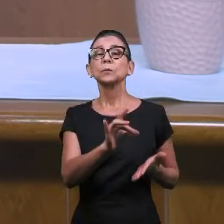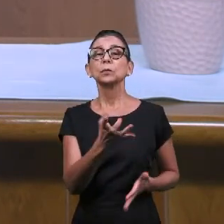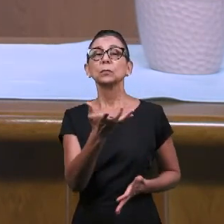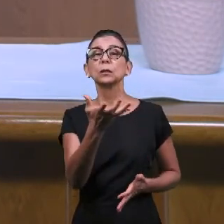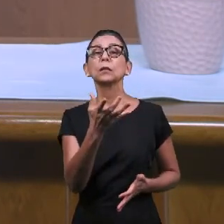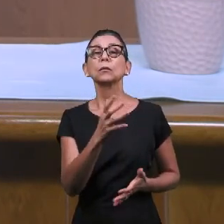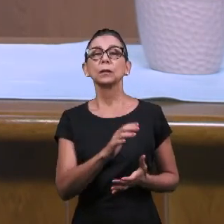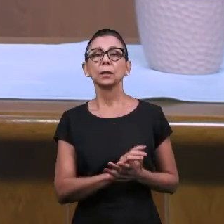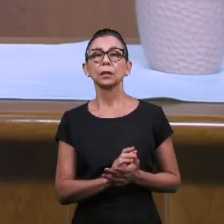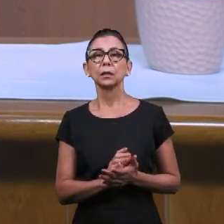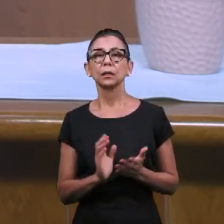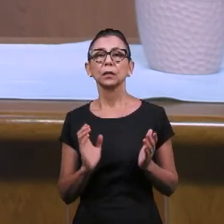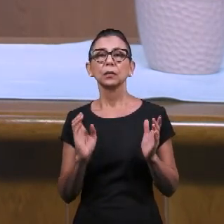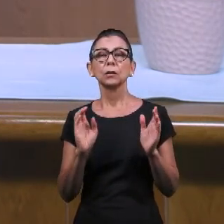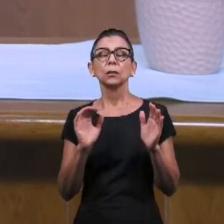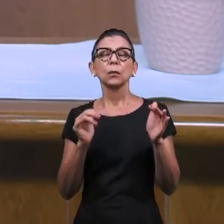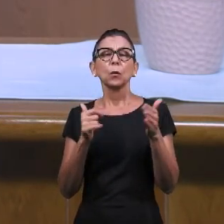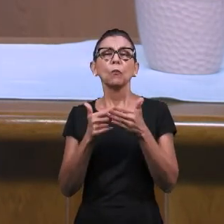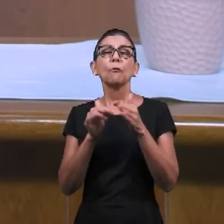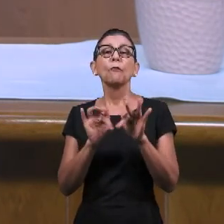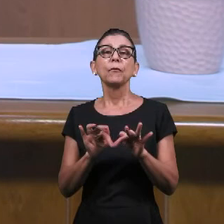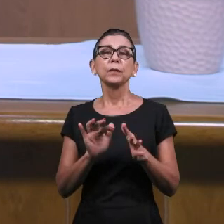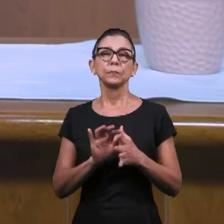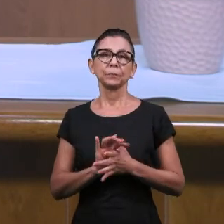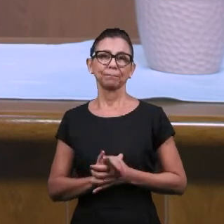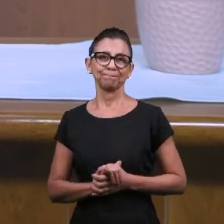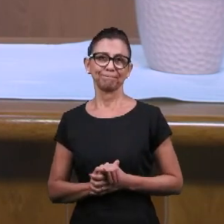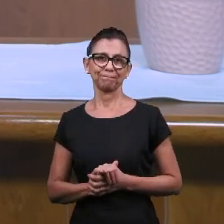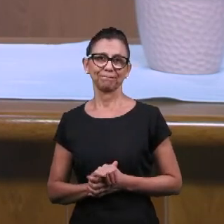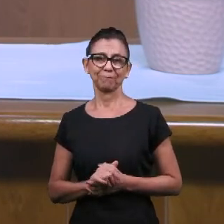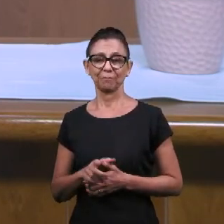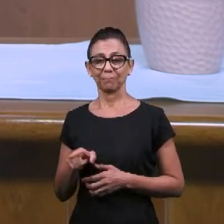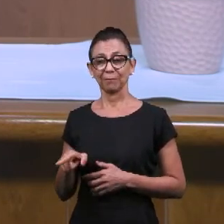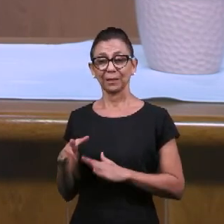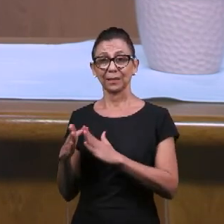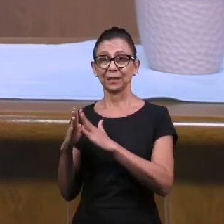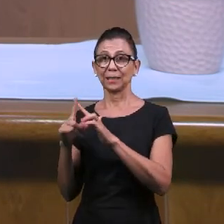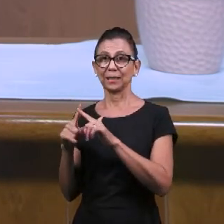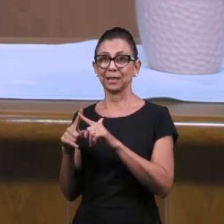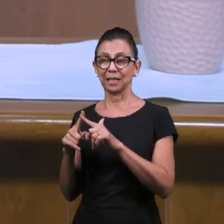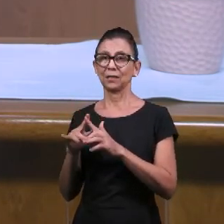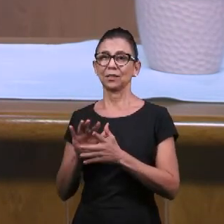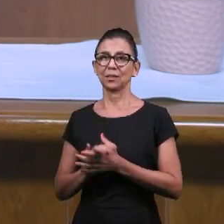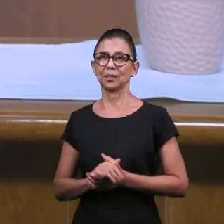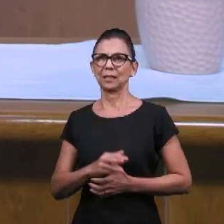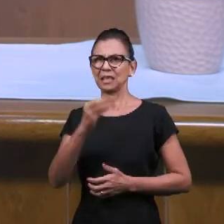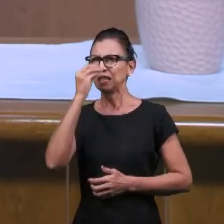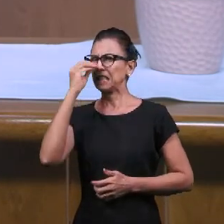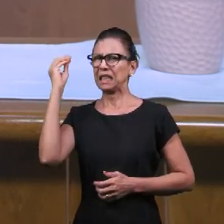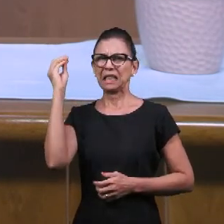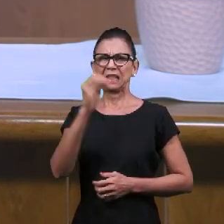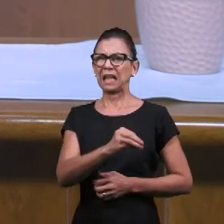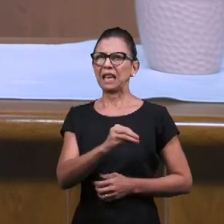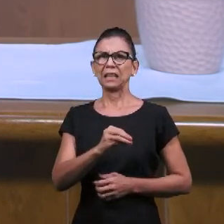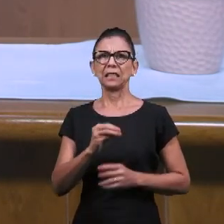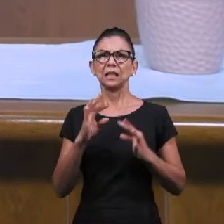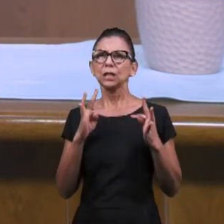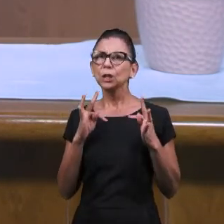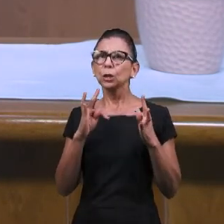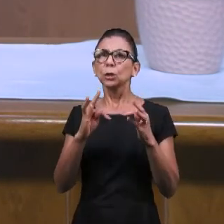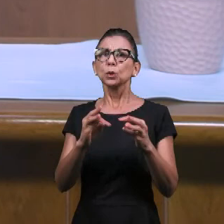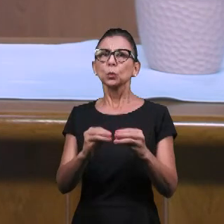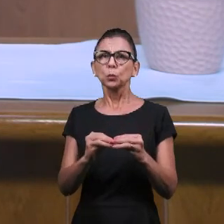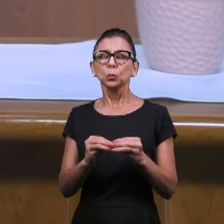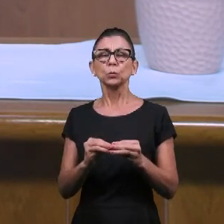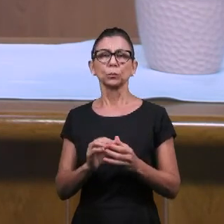Церковь, верно, она любит близость с Господом. И то, что враг хочет в этот час, это чтобы